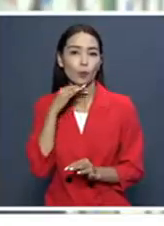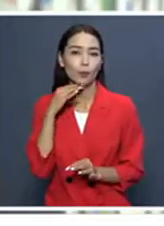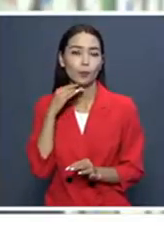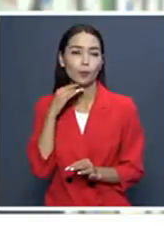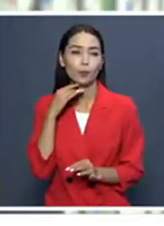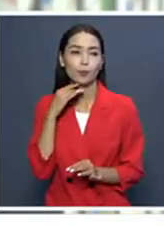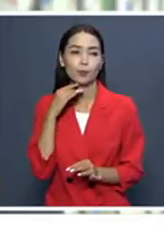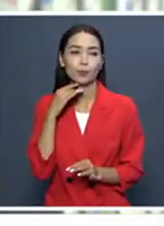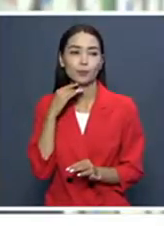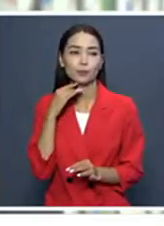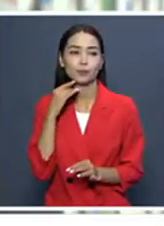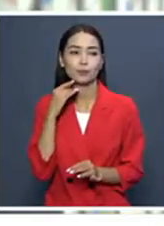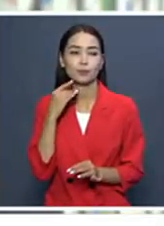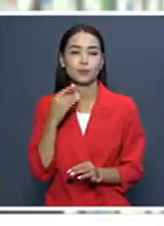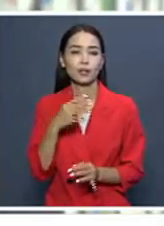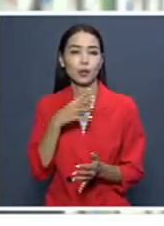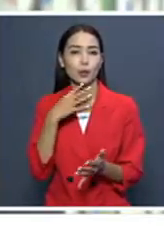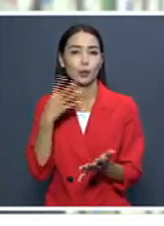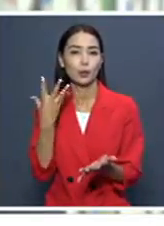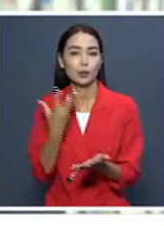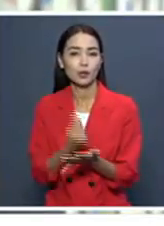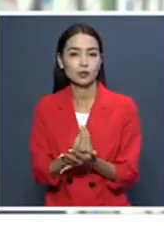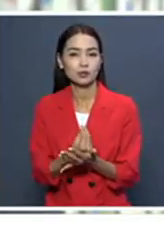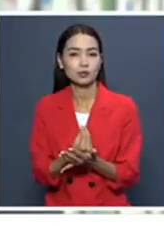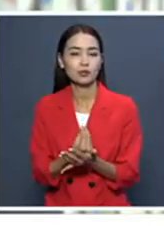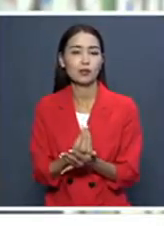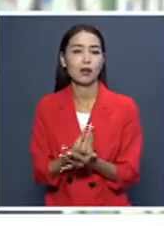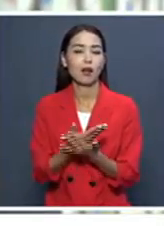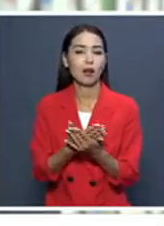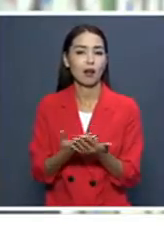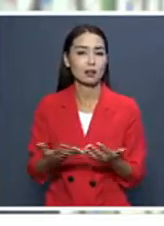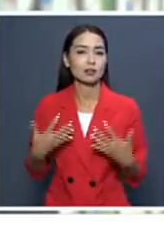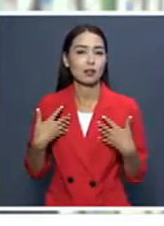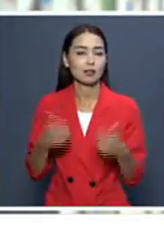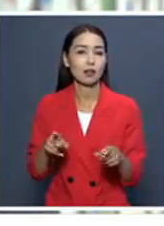трансформациялық өзгеріске ұшыраған жанрларды